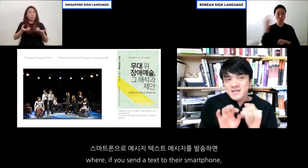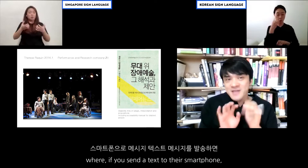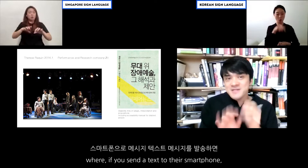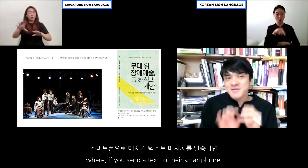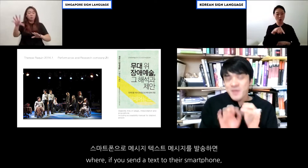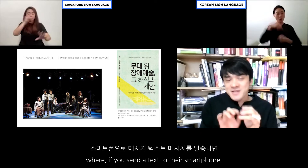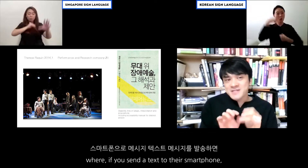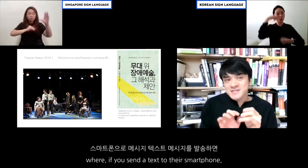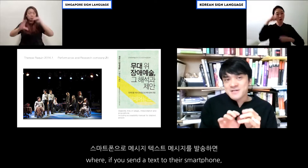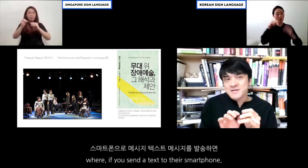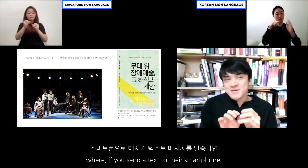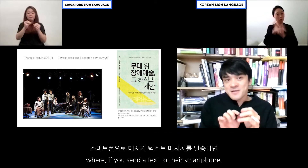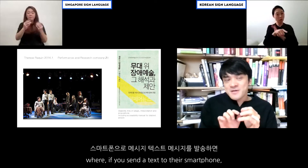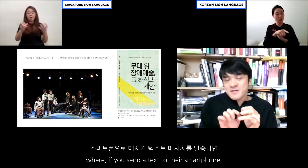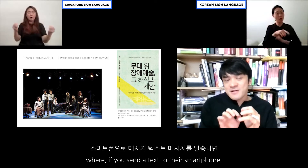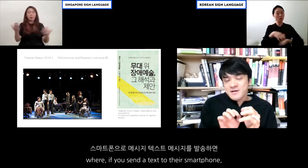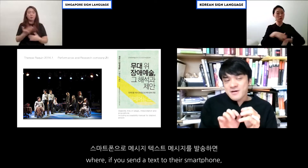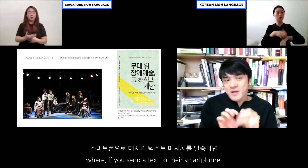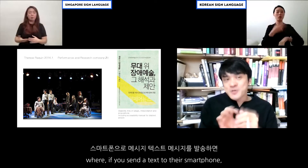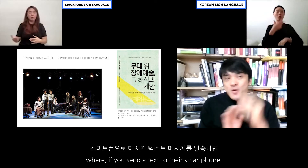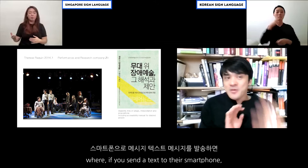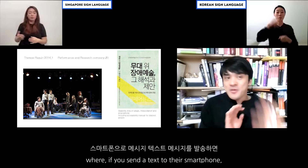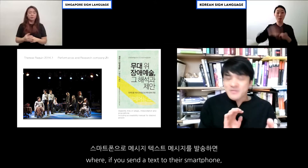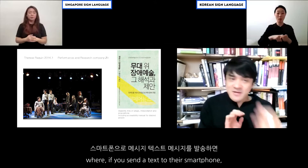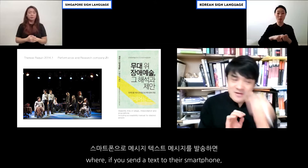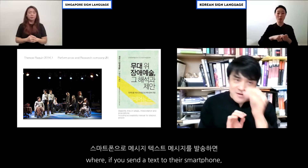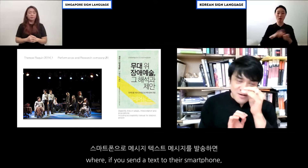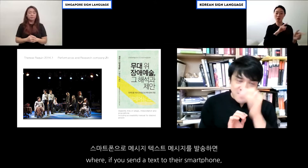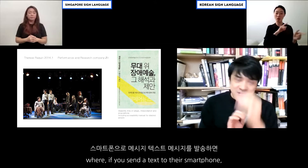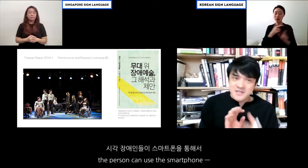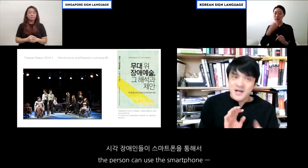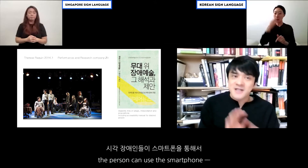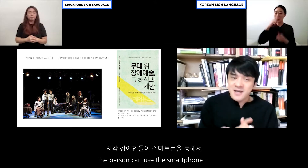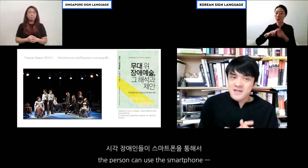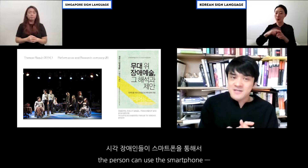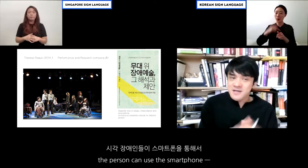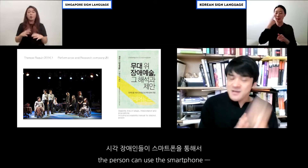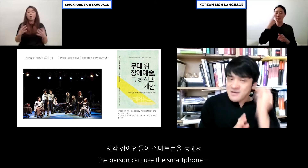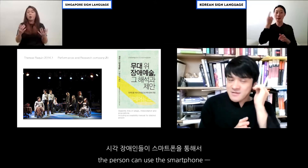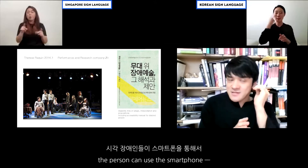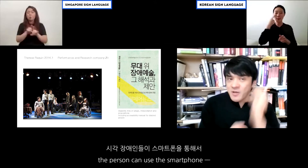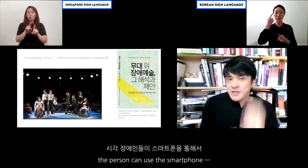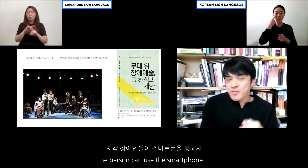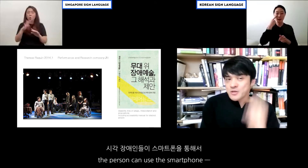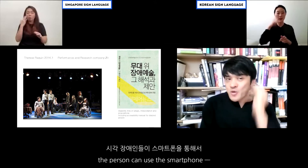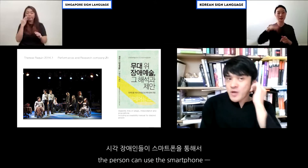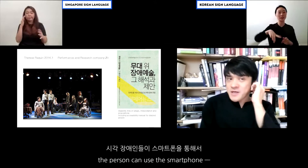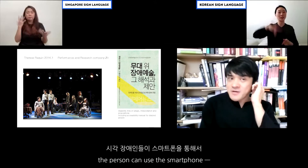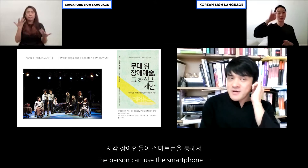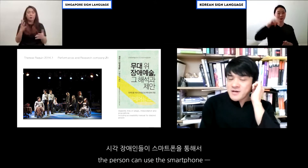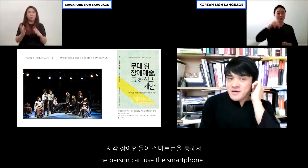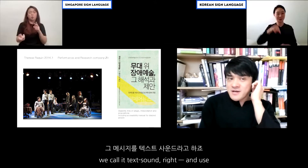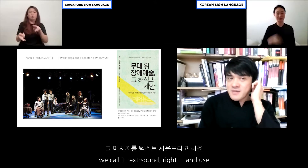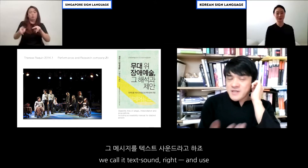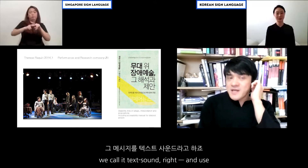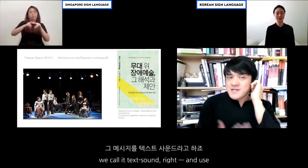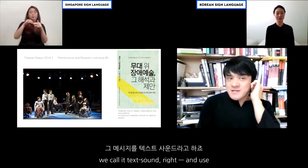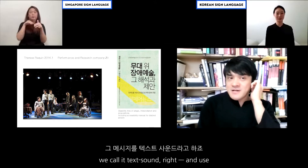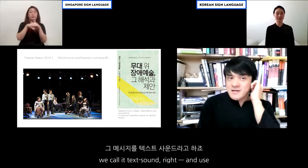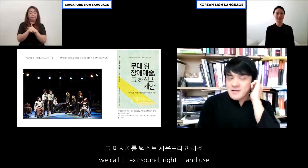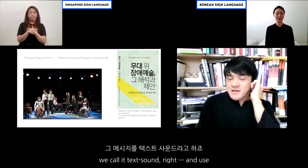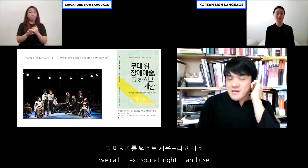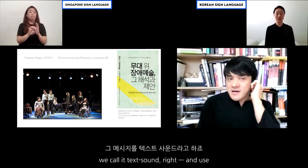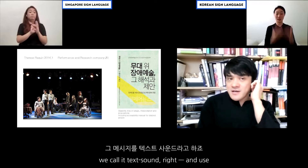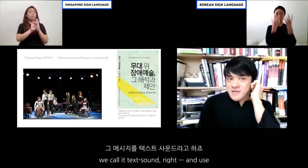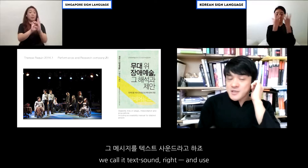스마트폰으로 텍스트 메시지를 발송하면 시각장애인들이 스마트폰을 통해서 그